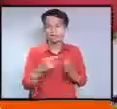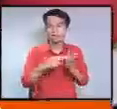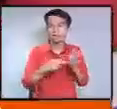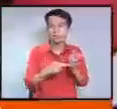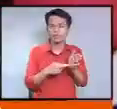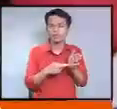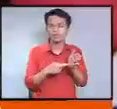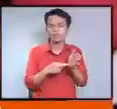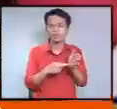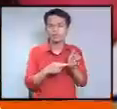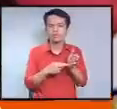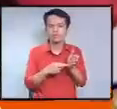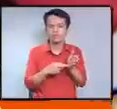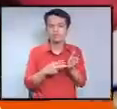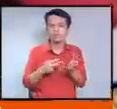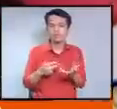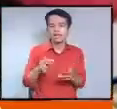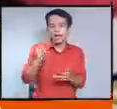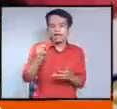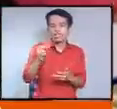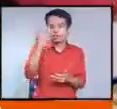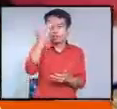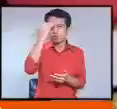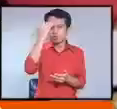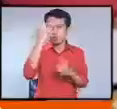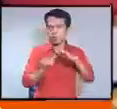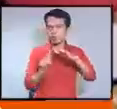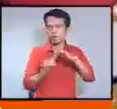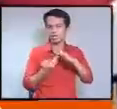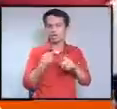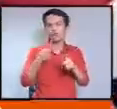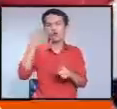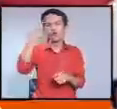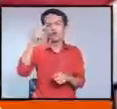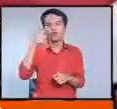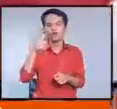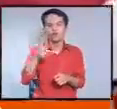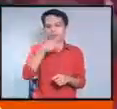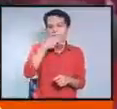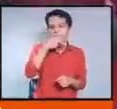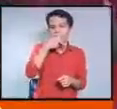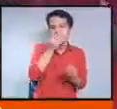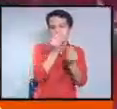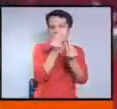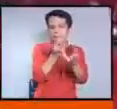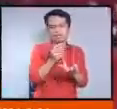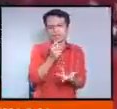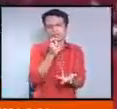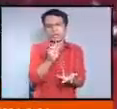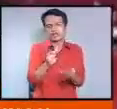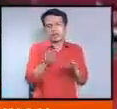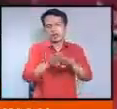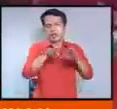ay need to know basis. Yan ang rule sa mga confidential at saka classified information. Hindi naman po pwedeng